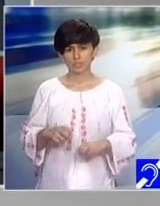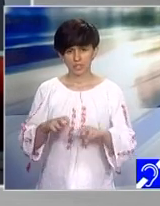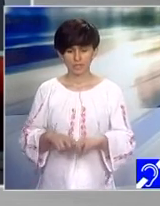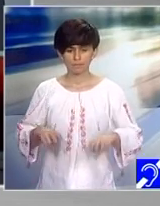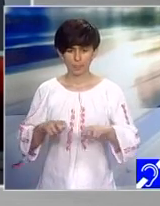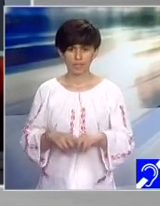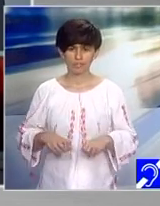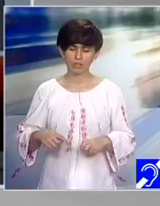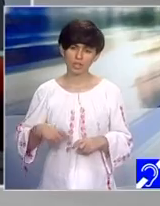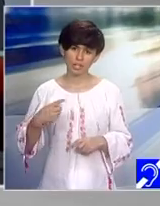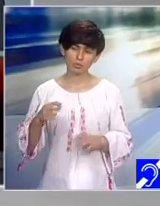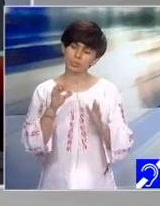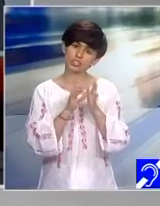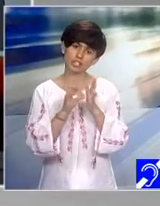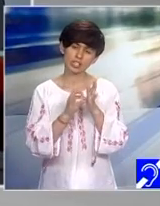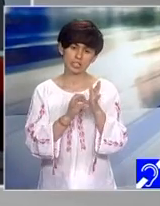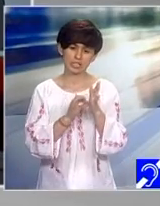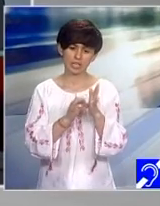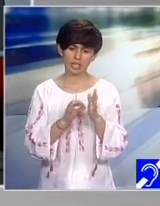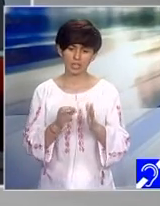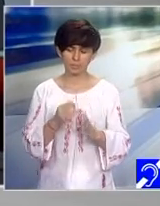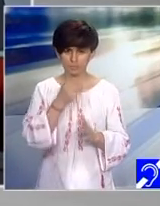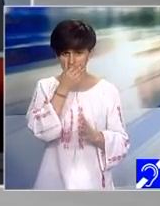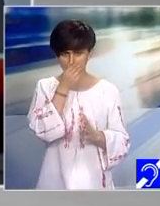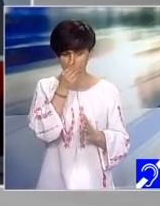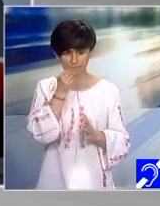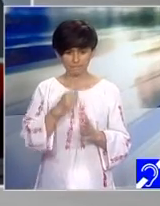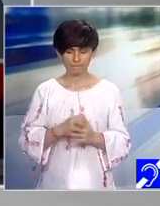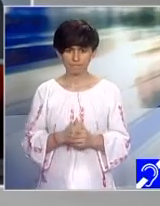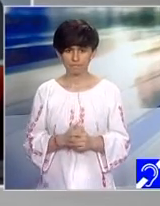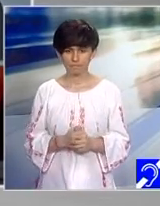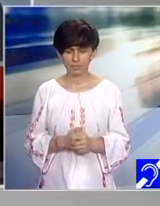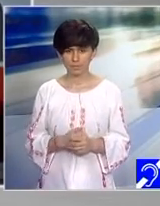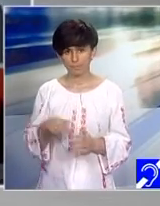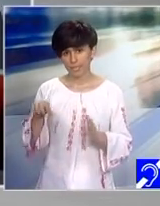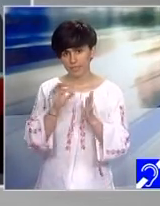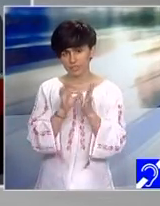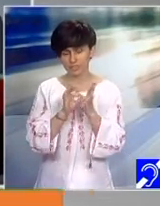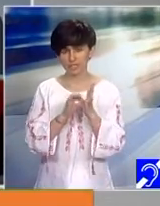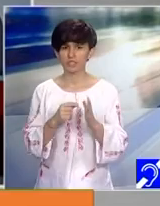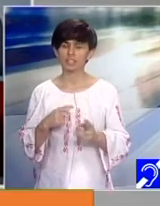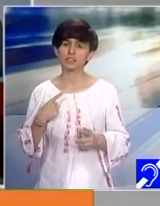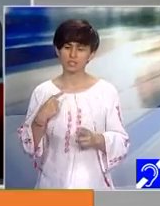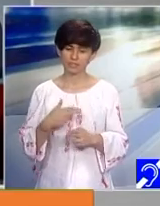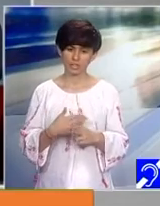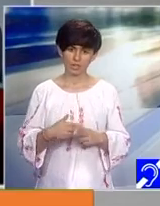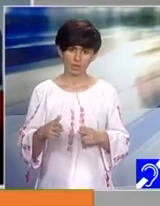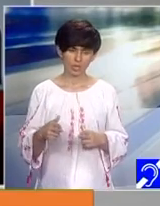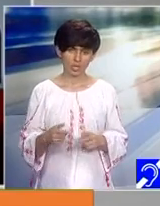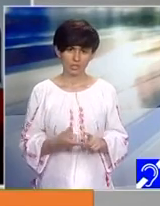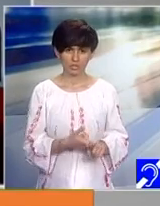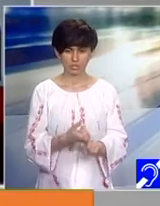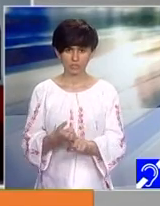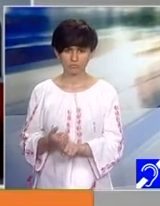evaluarea? După niște criterii, nu-i așa, drepte, Da? Și în funcție de asta să